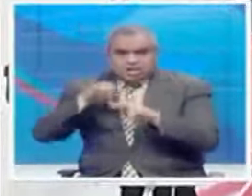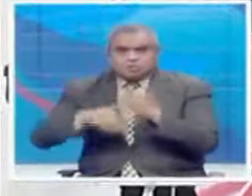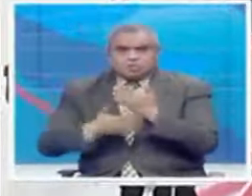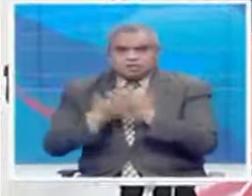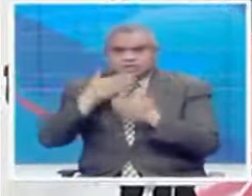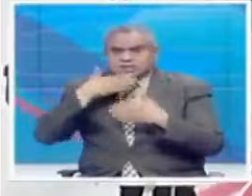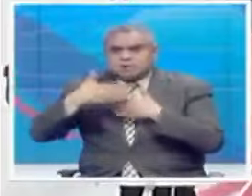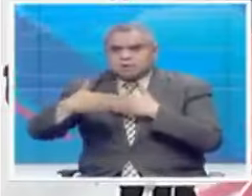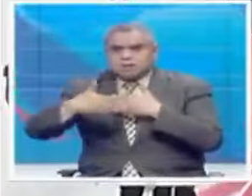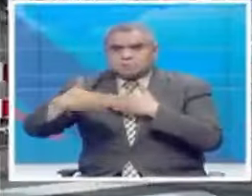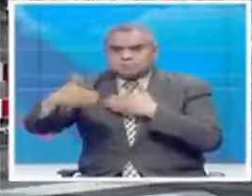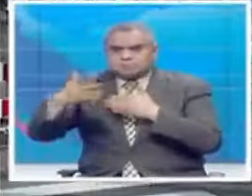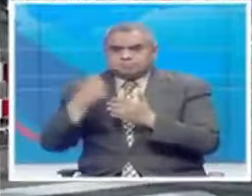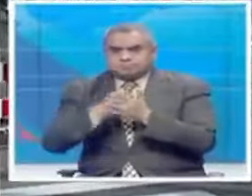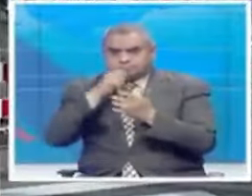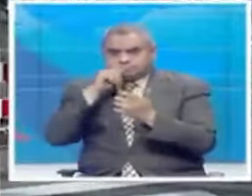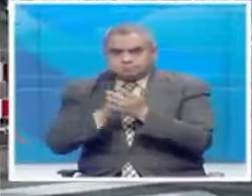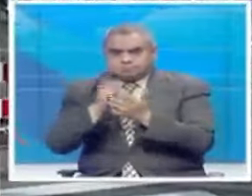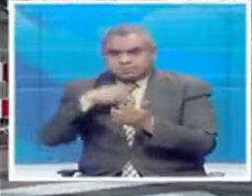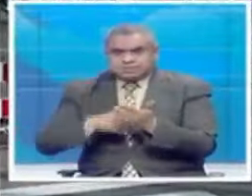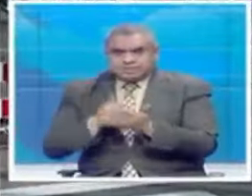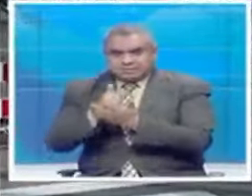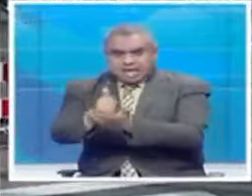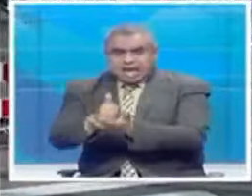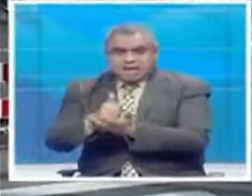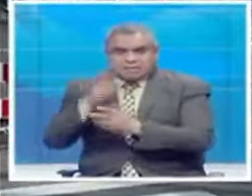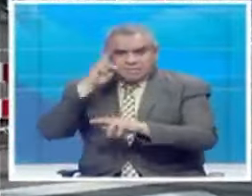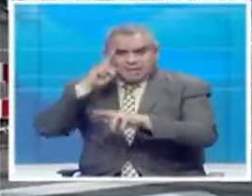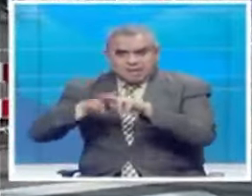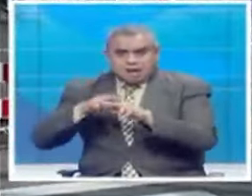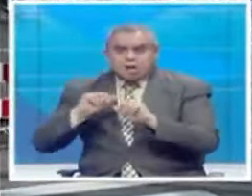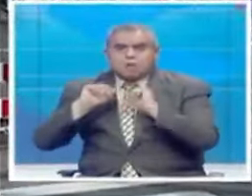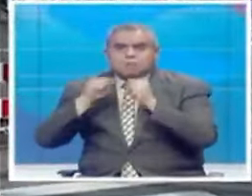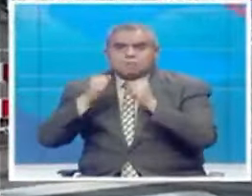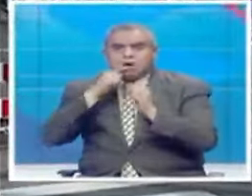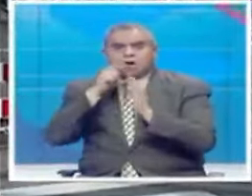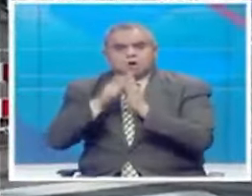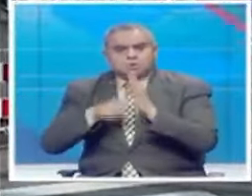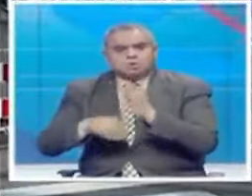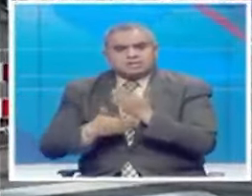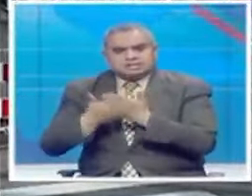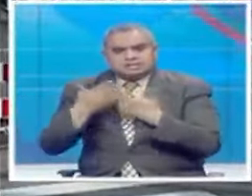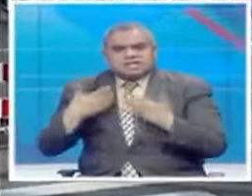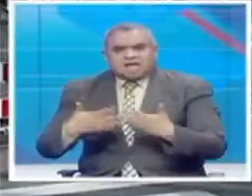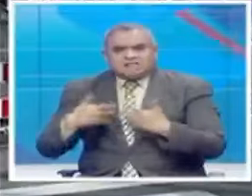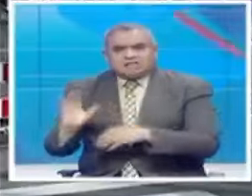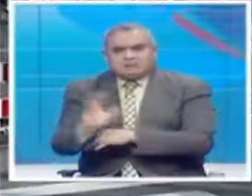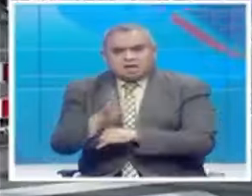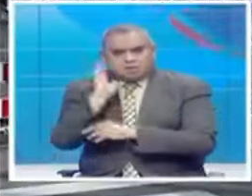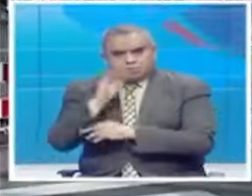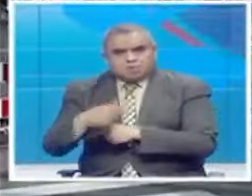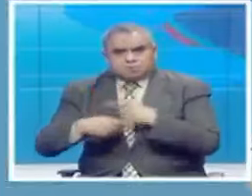تجبرها على سحب هذا الدعم المطلق أو تخفيفه على أقل تقدير.